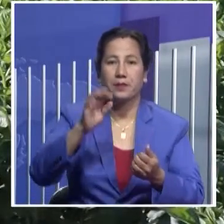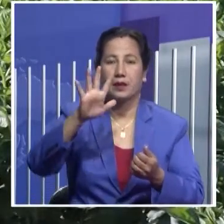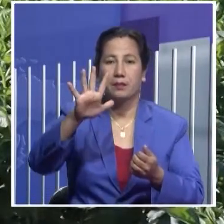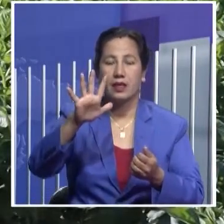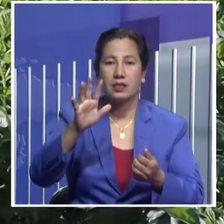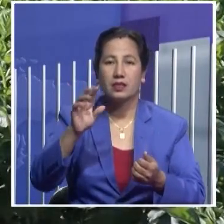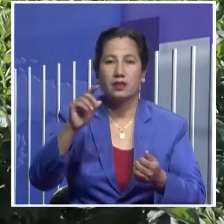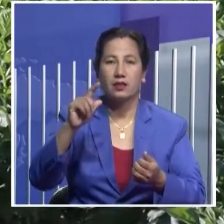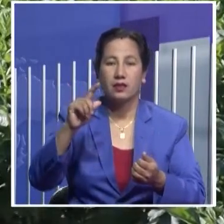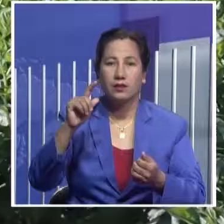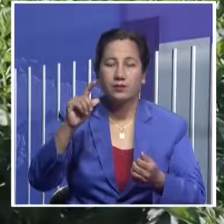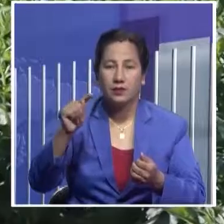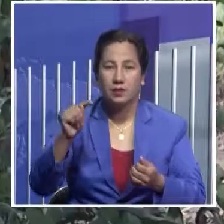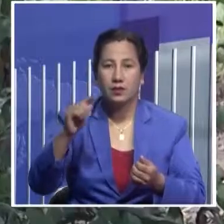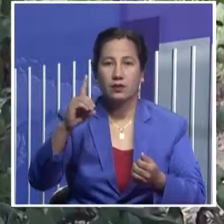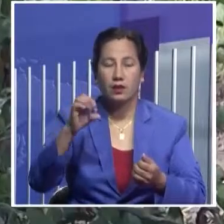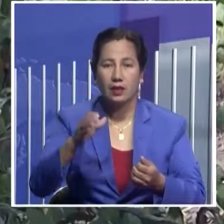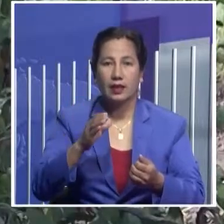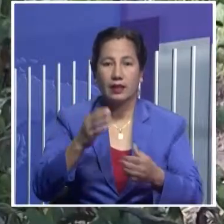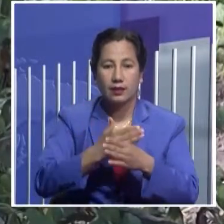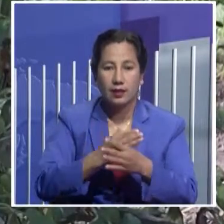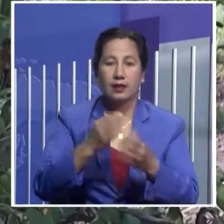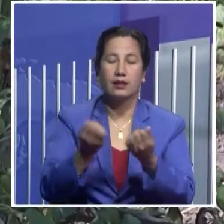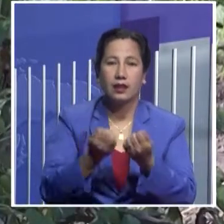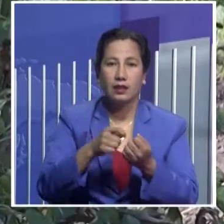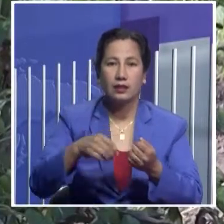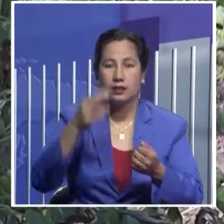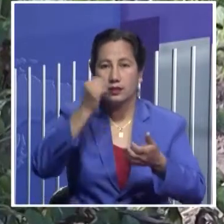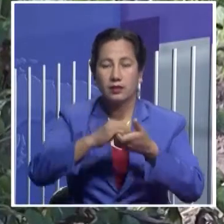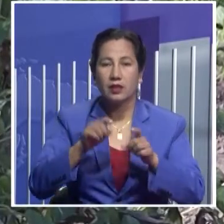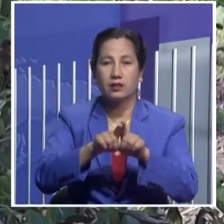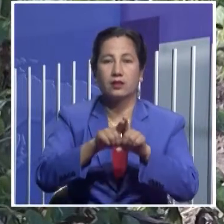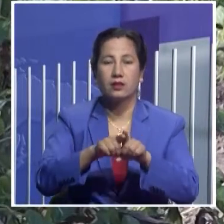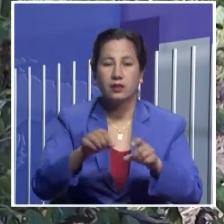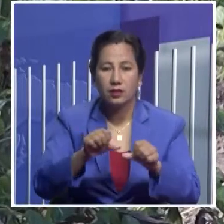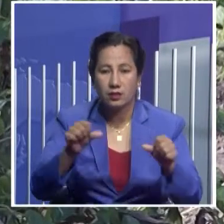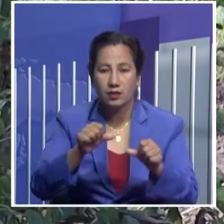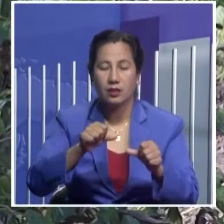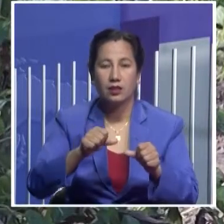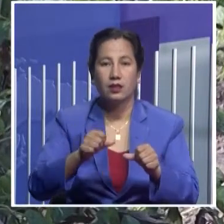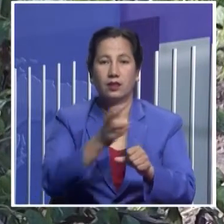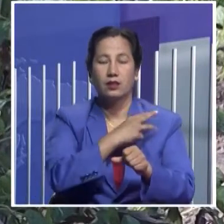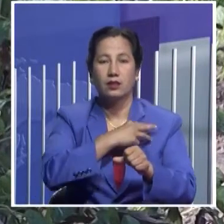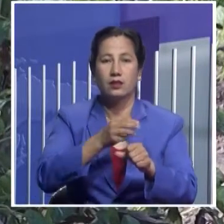भाडामा लिएर बेमौसमी तरकारी खेती गर्दै आउनु भएको हो। श्रीमानसँगै जमिनदारको घरमा कमैया